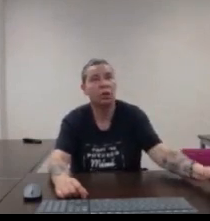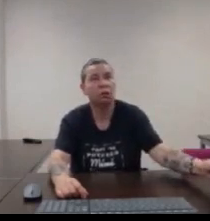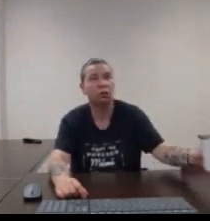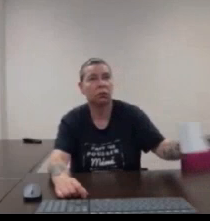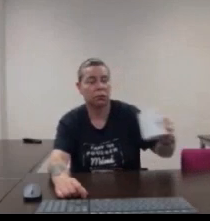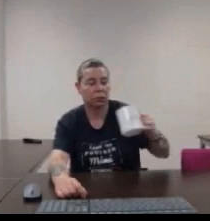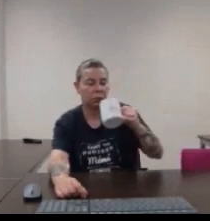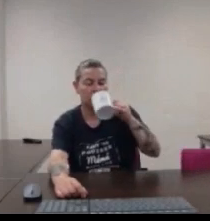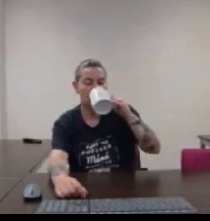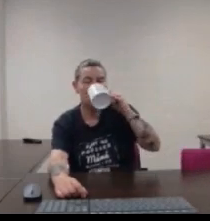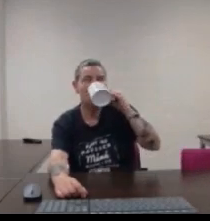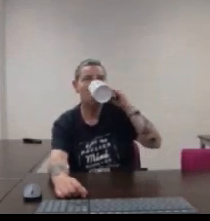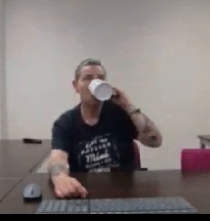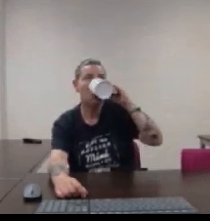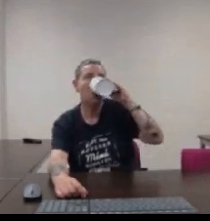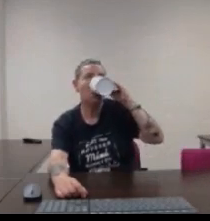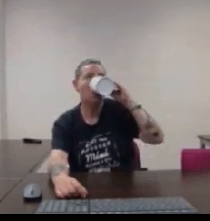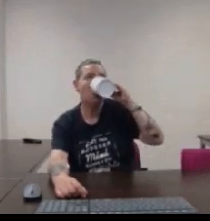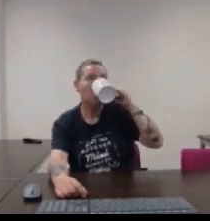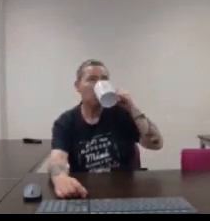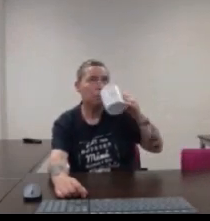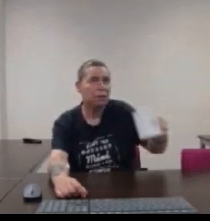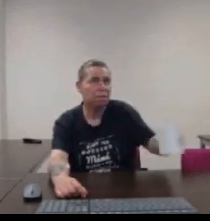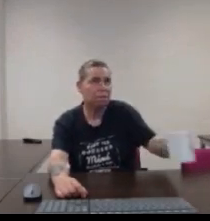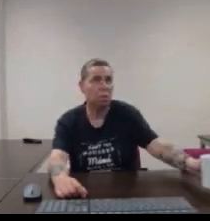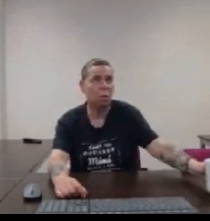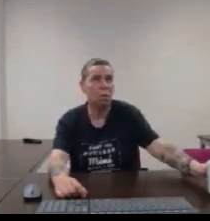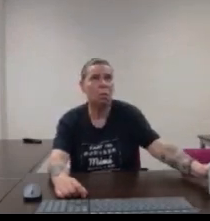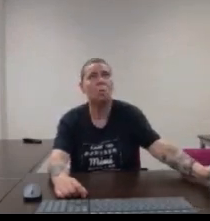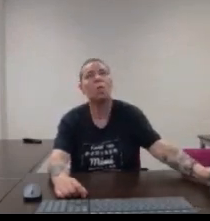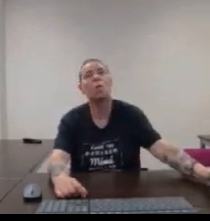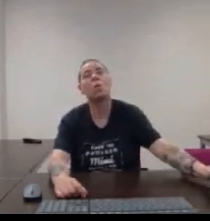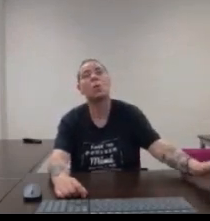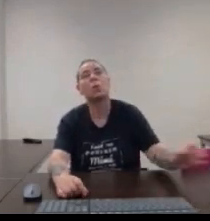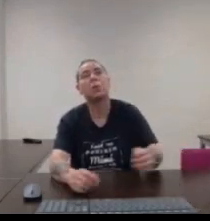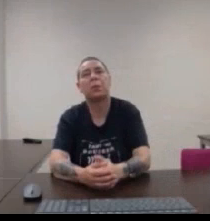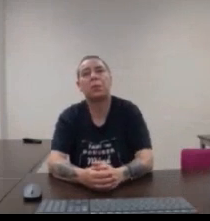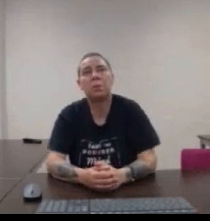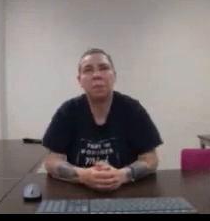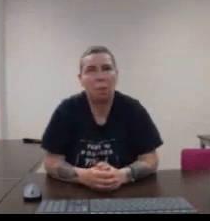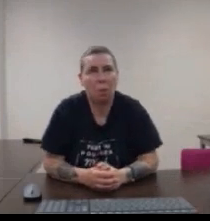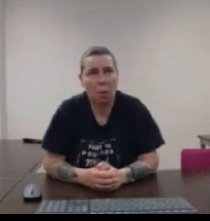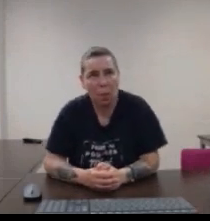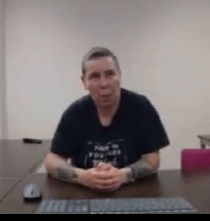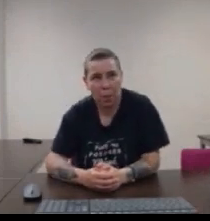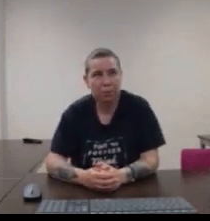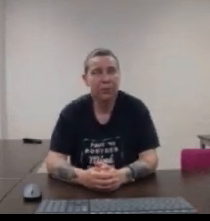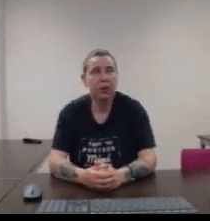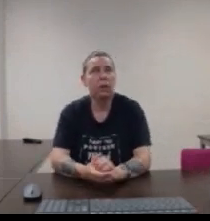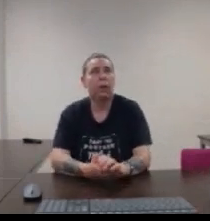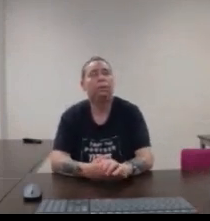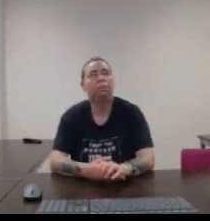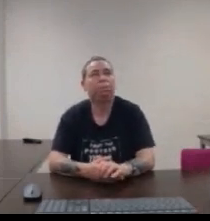portable, c'est un outil, et une tablette d'ailleurs, ce sont des outils qui sont nomades et donc qui sont pas adaptés à un travail de longue durée. Donc, portable, le but c'est